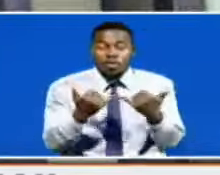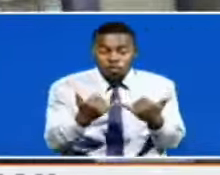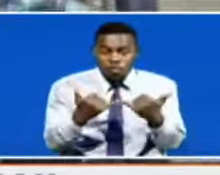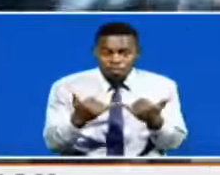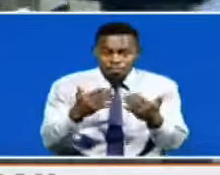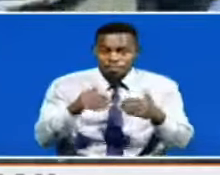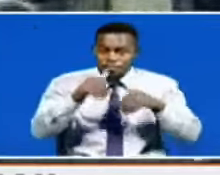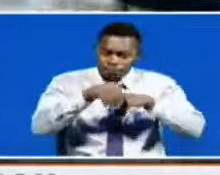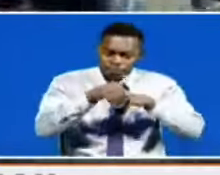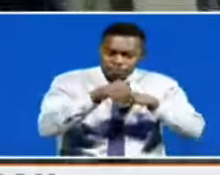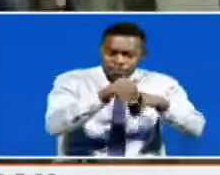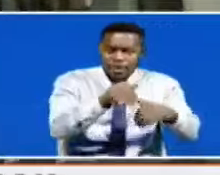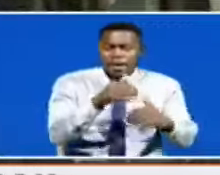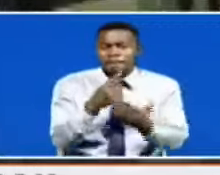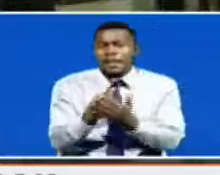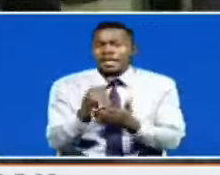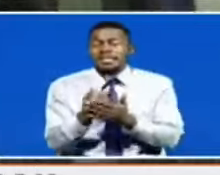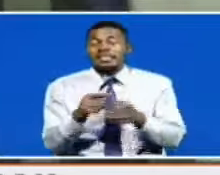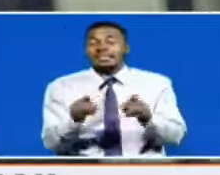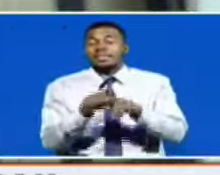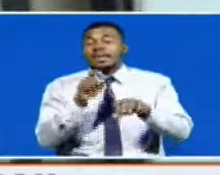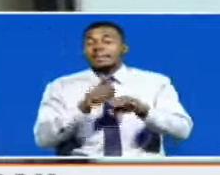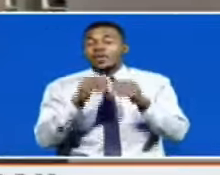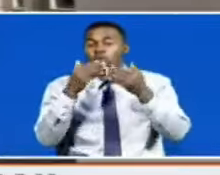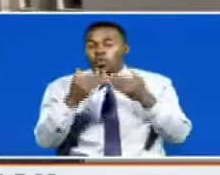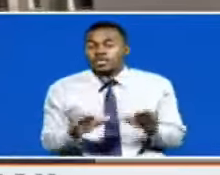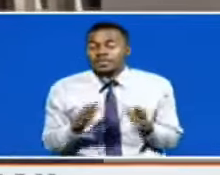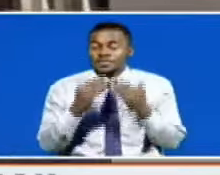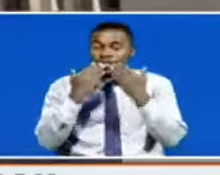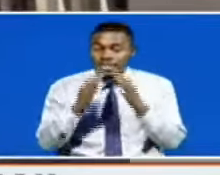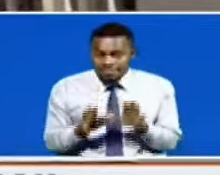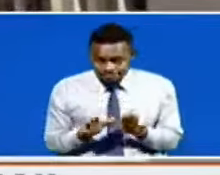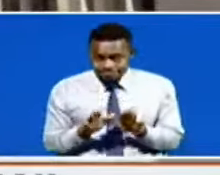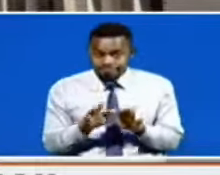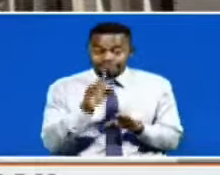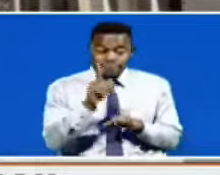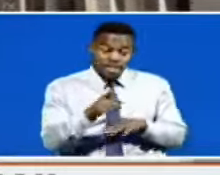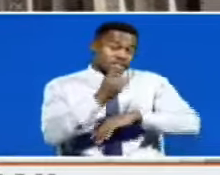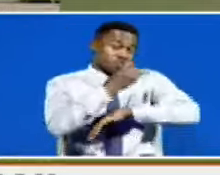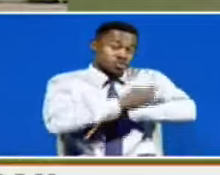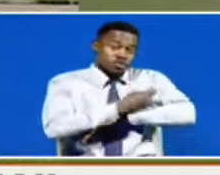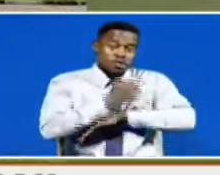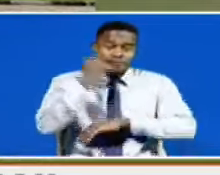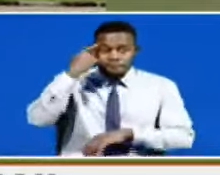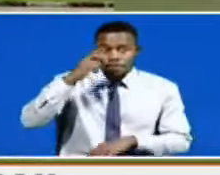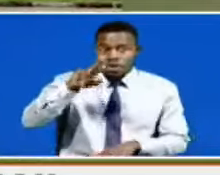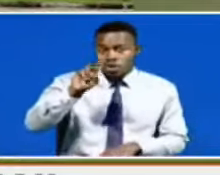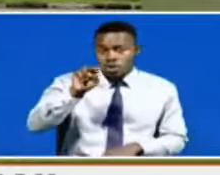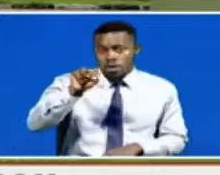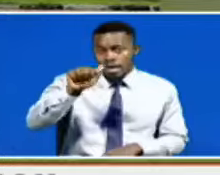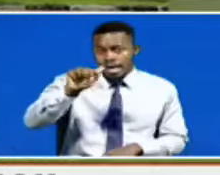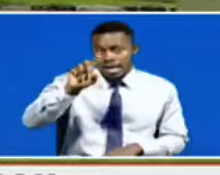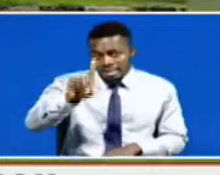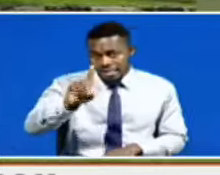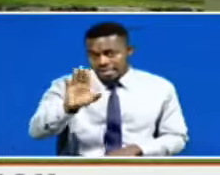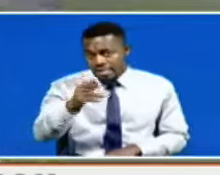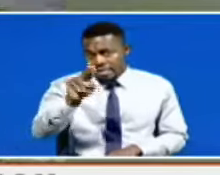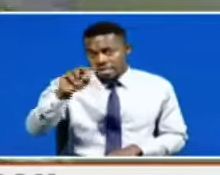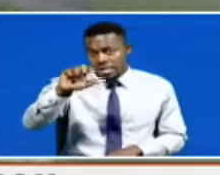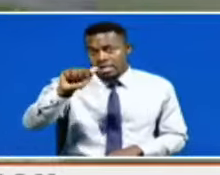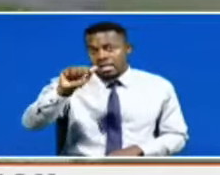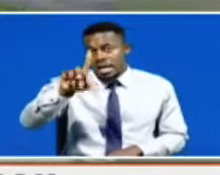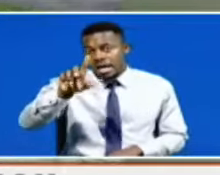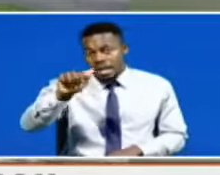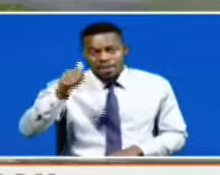kurejeshwa kwa umma ambazo zilipotea katika kashfa hiyo. Chuo cha Ronald Ngala utalii ambacho kilikusudiwa kuwa tawi la chuo